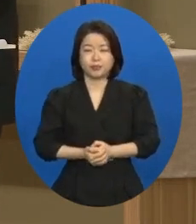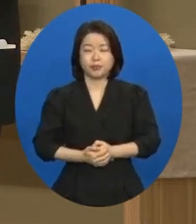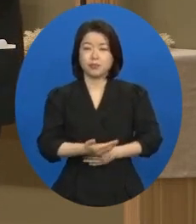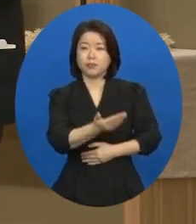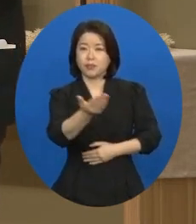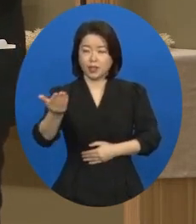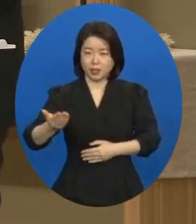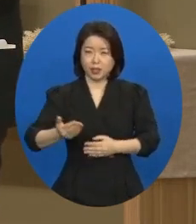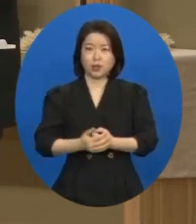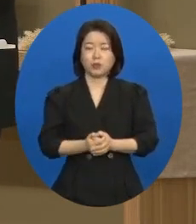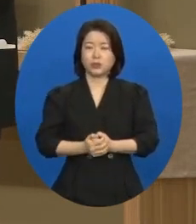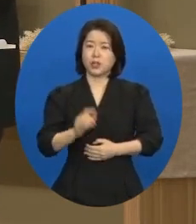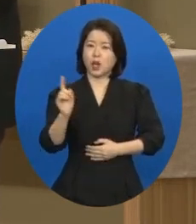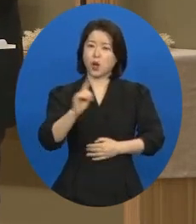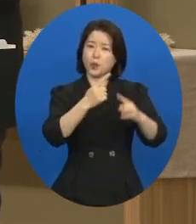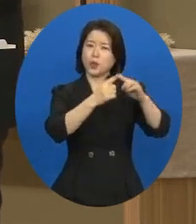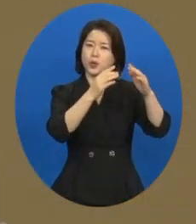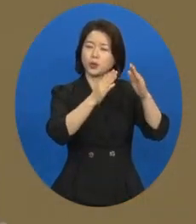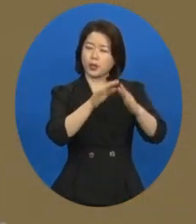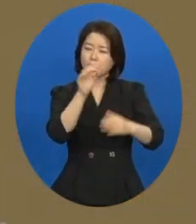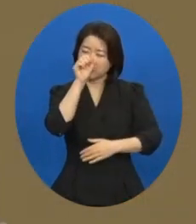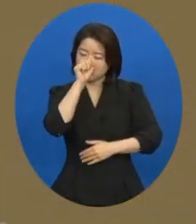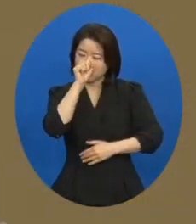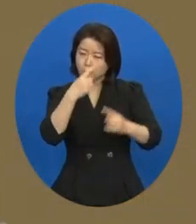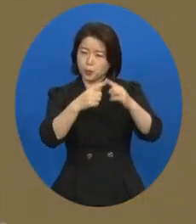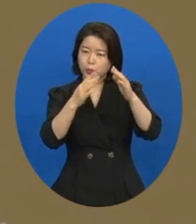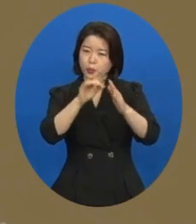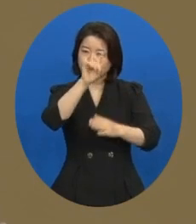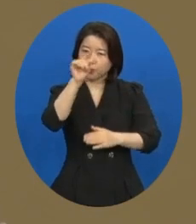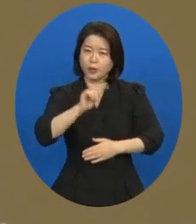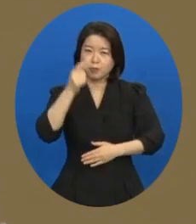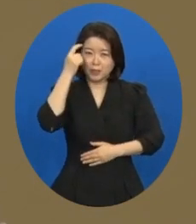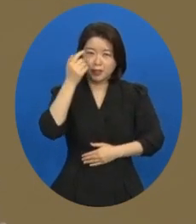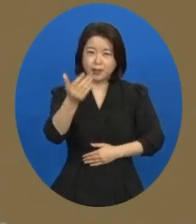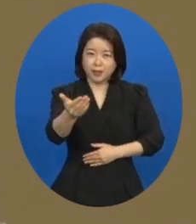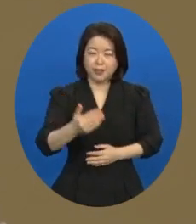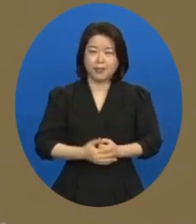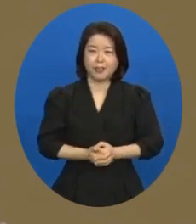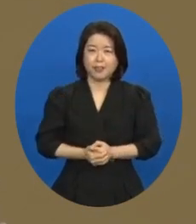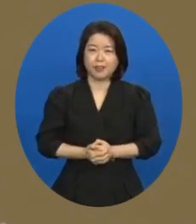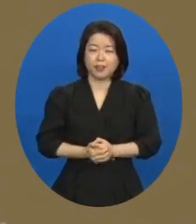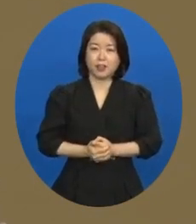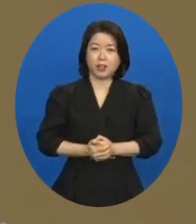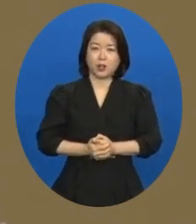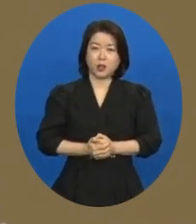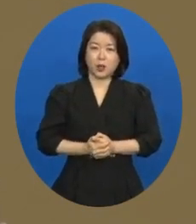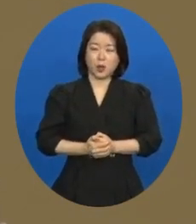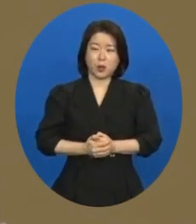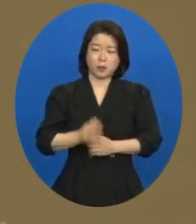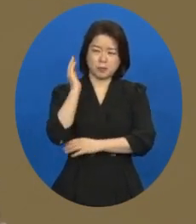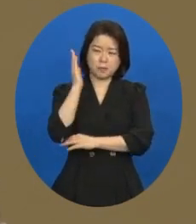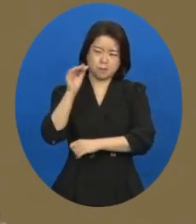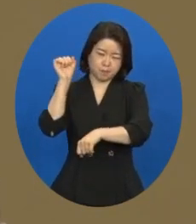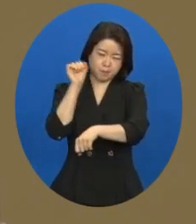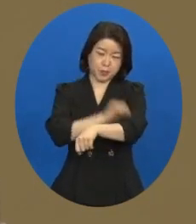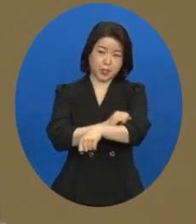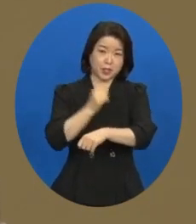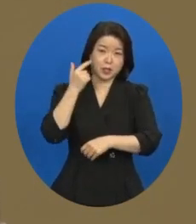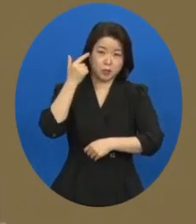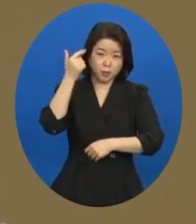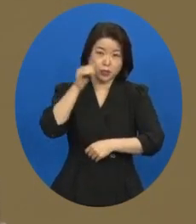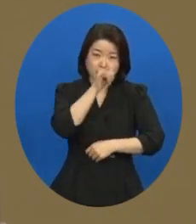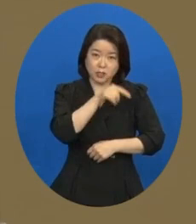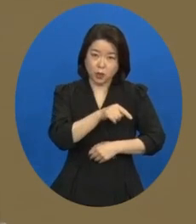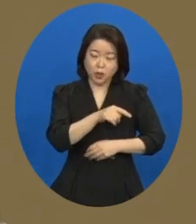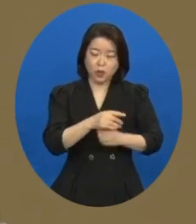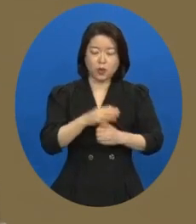여러분, 어떤 교회가 좋은 교회일까요? 설교자가 좋은 교회, 또는